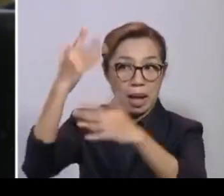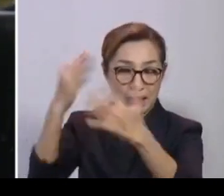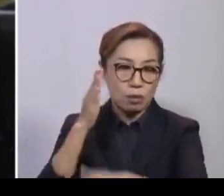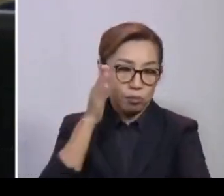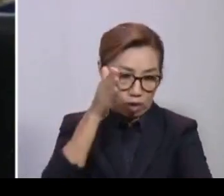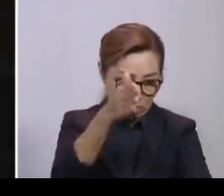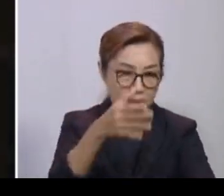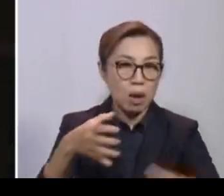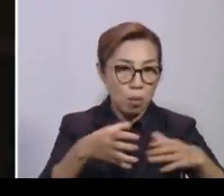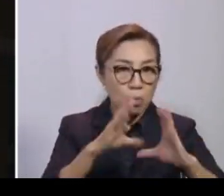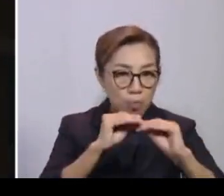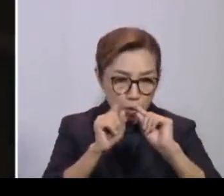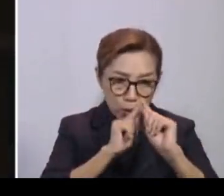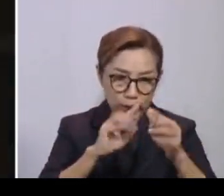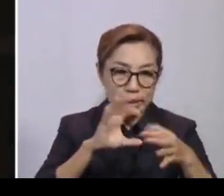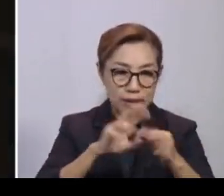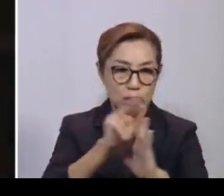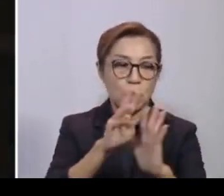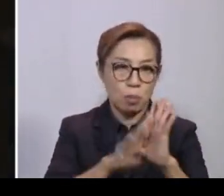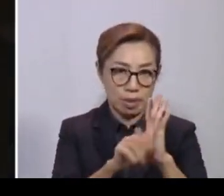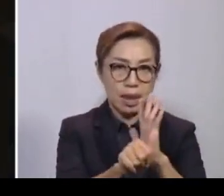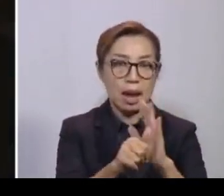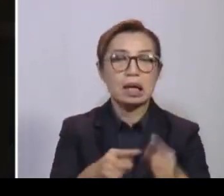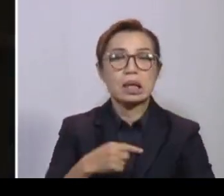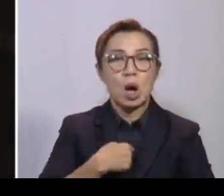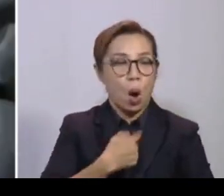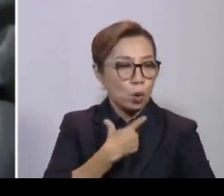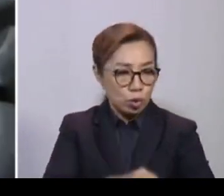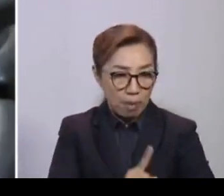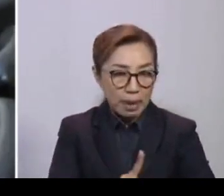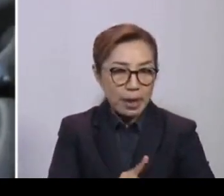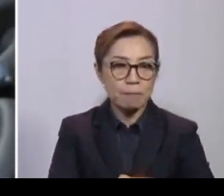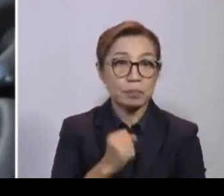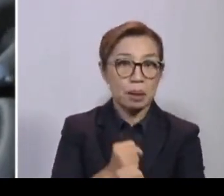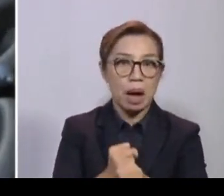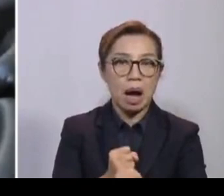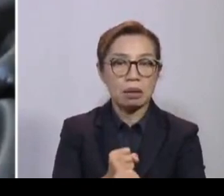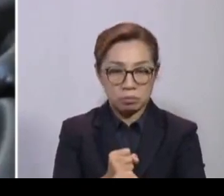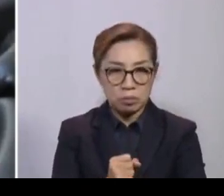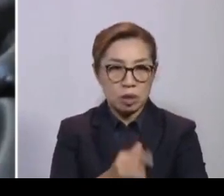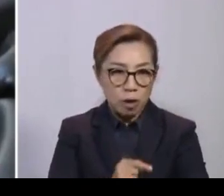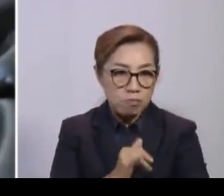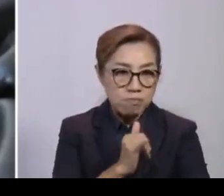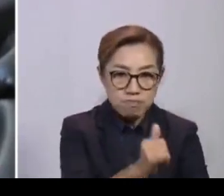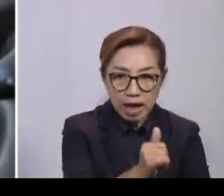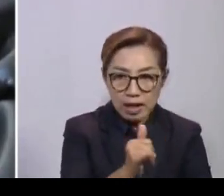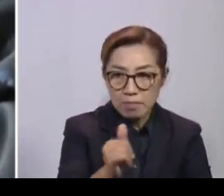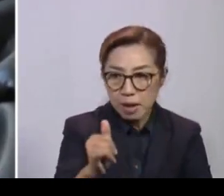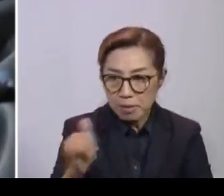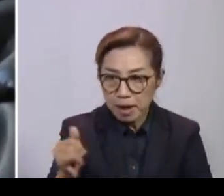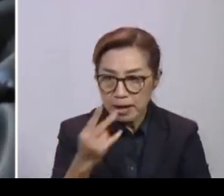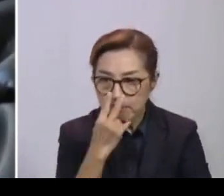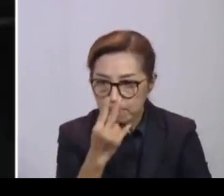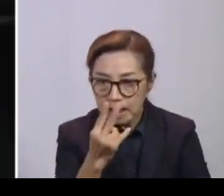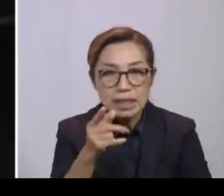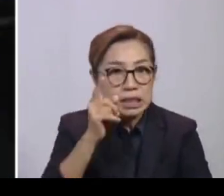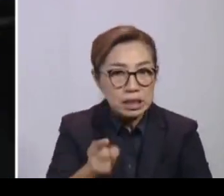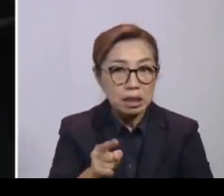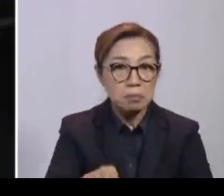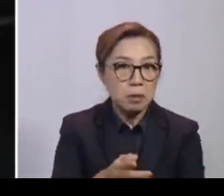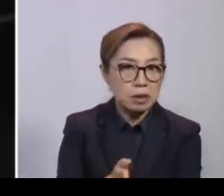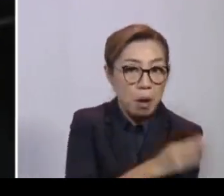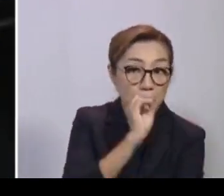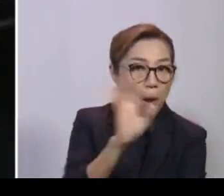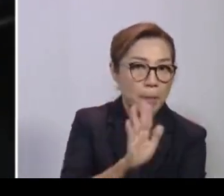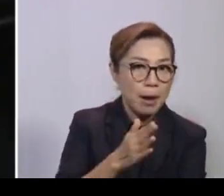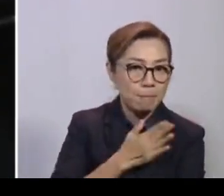และยังบอกว่าตัวเองเป็นคนทำงานที่ชอบไปดูพื้นที่จริงเองและไม่มีการแจ้งล่วงหน้าและจะรับฟังคำแนะนำ